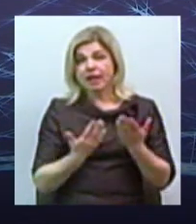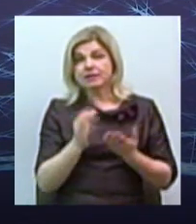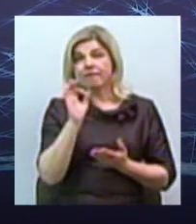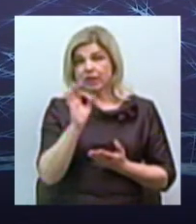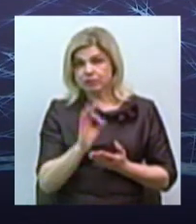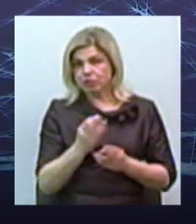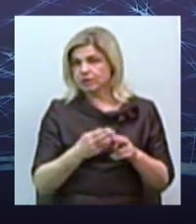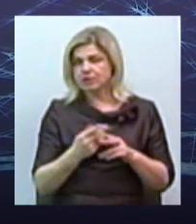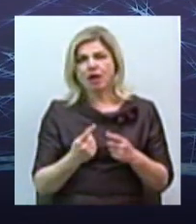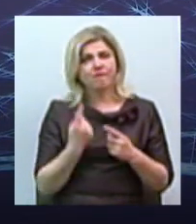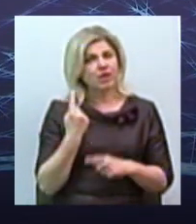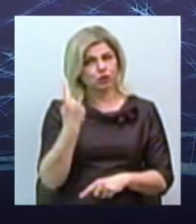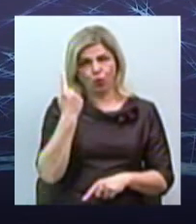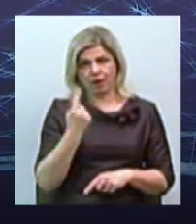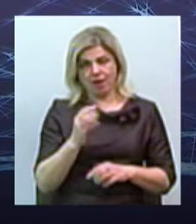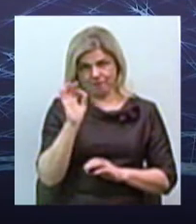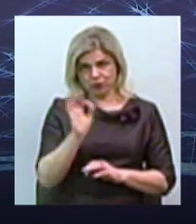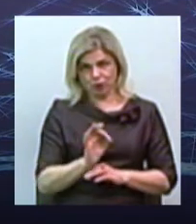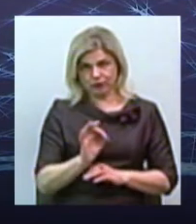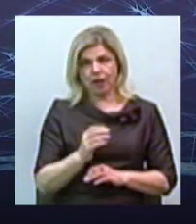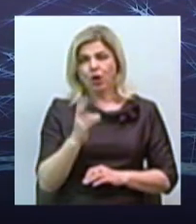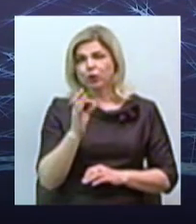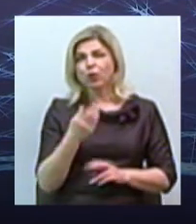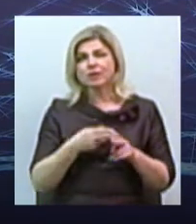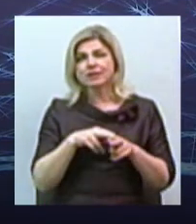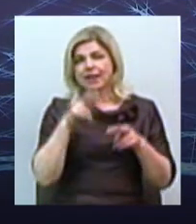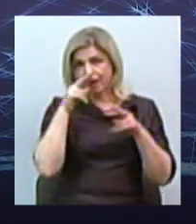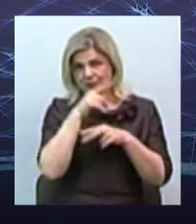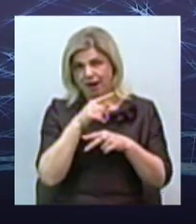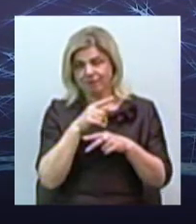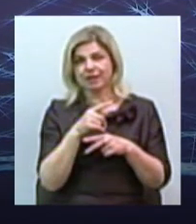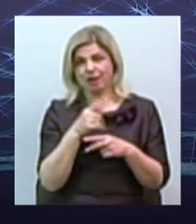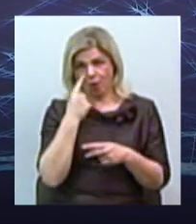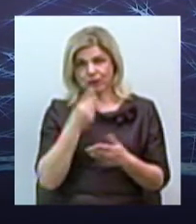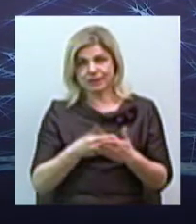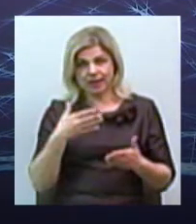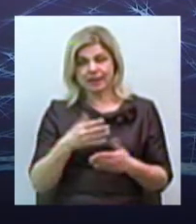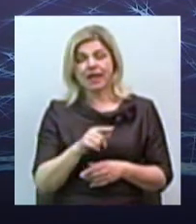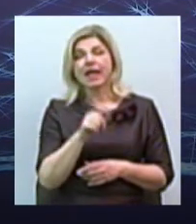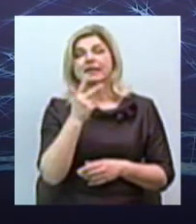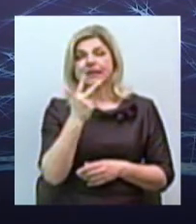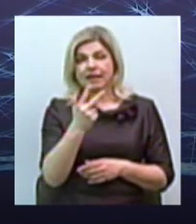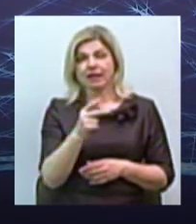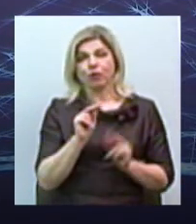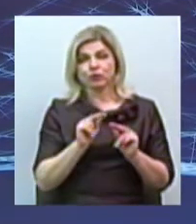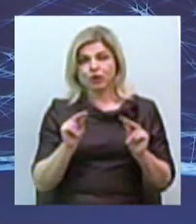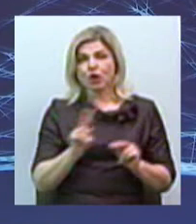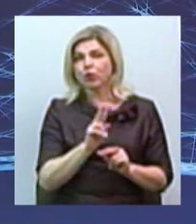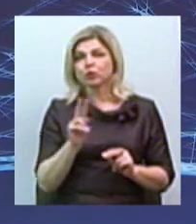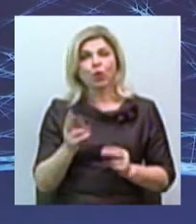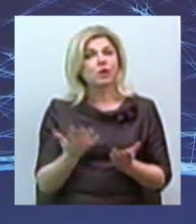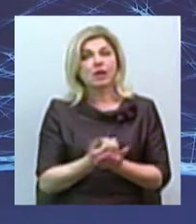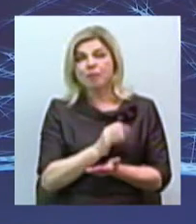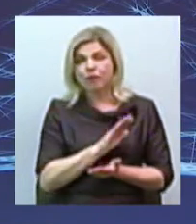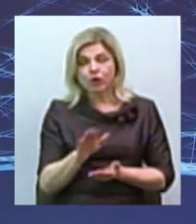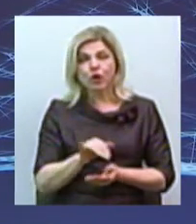великий відсоток. Але мені здається, що це буде неправильний вимір. Тому що ті три, які не здолали певні етапи, у цих